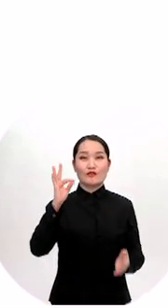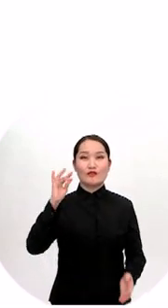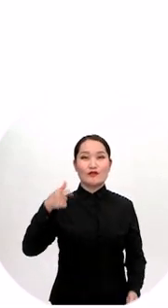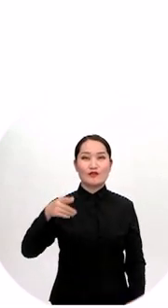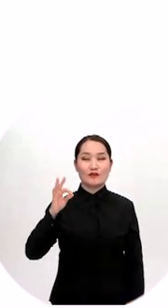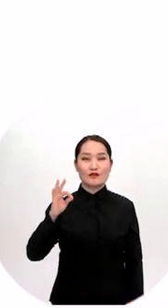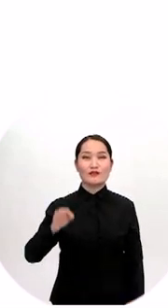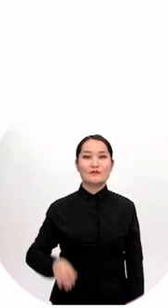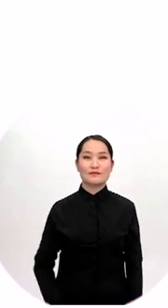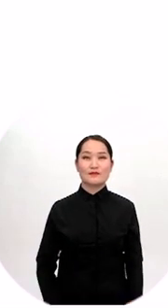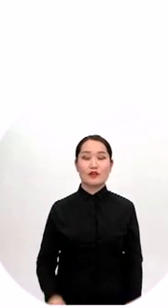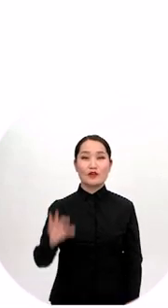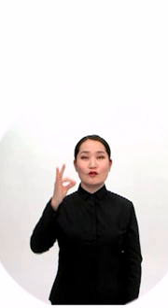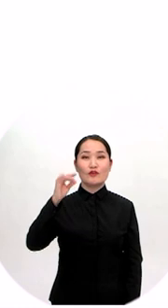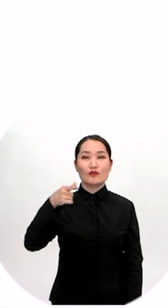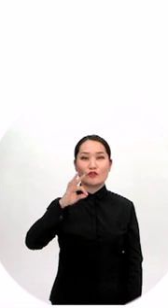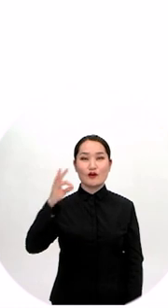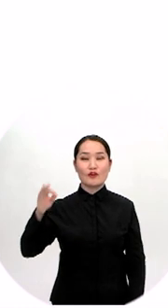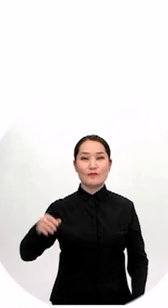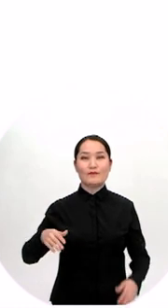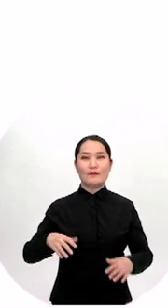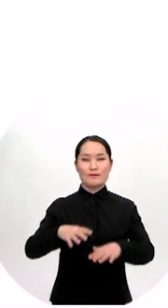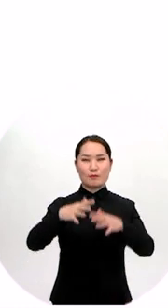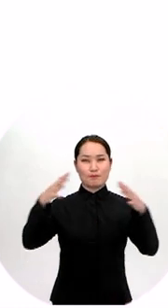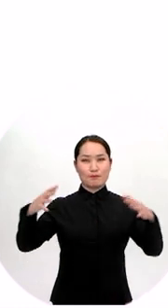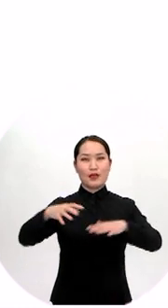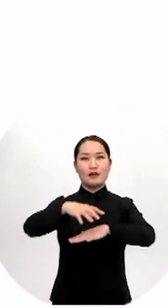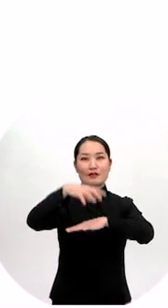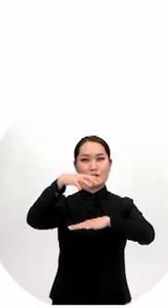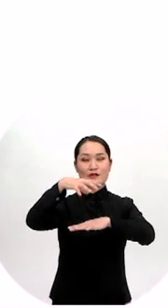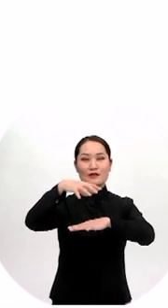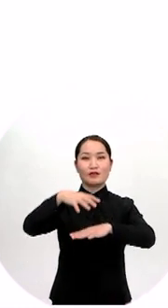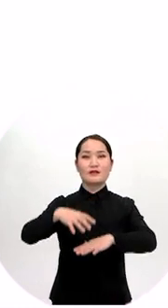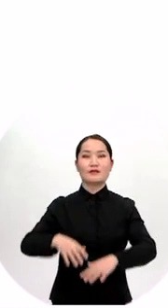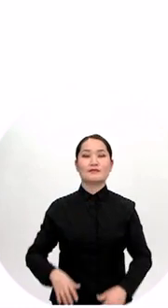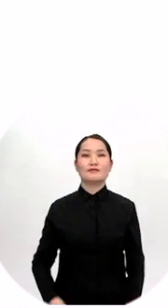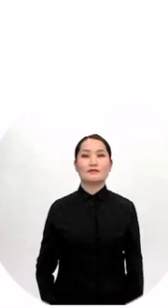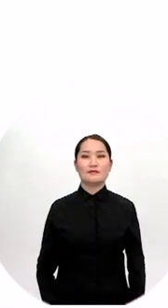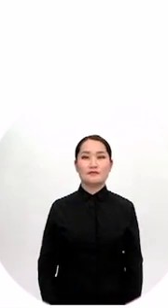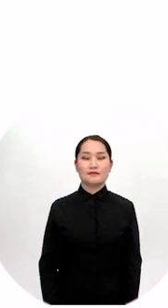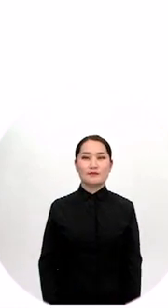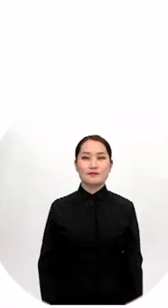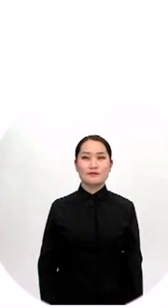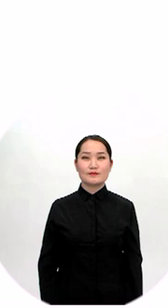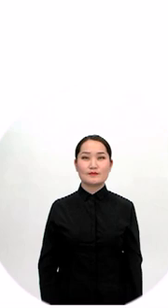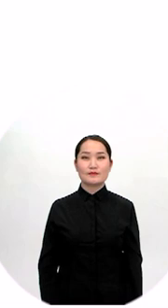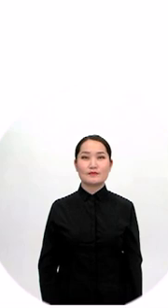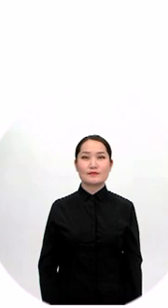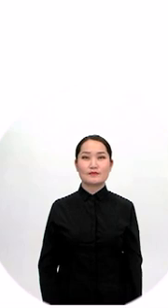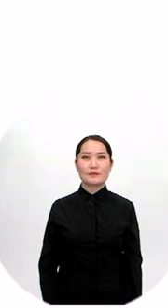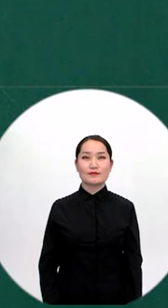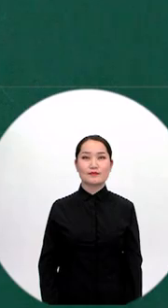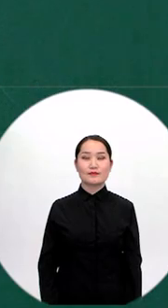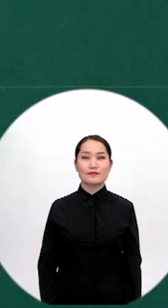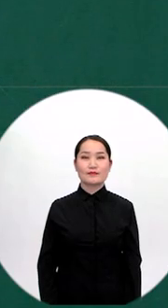өрг. Өргөө. Өргөө гэр бүхийн өргөө. Гэх мэтээр холбоо үг